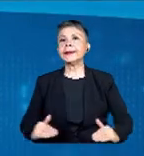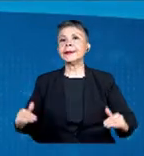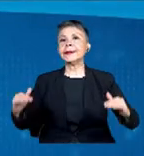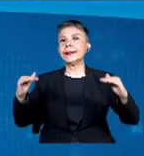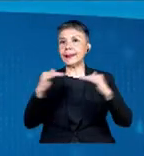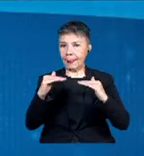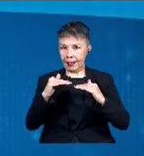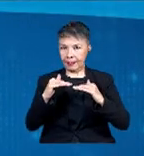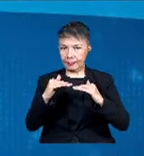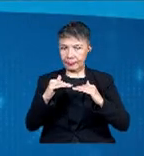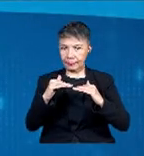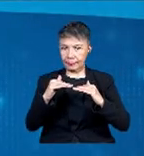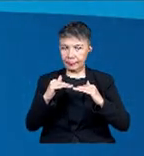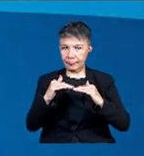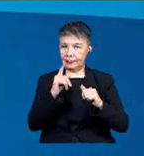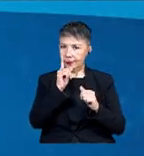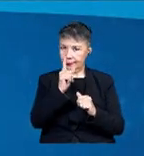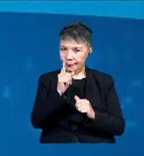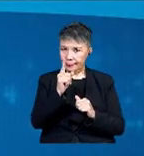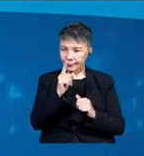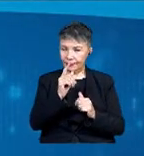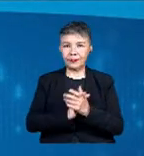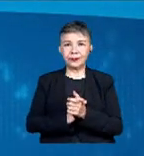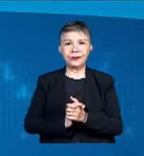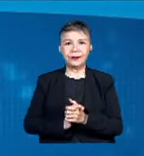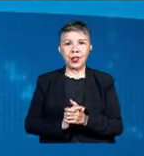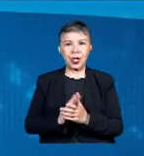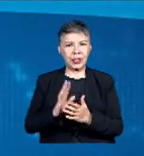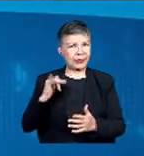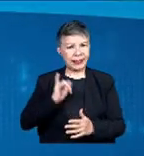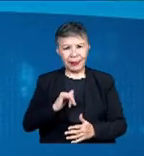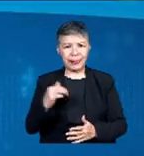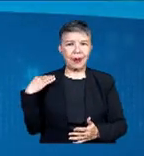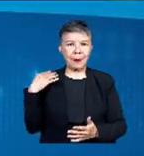para games kita ini juga tidak kalah penting. Bahkan